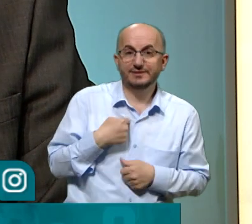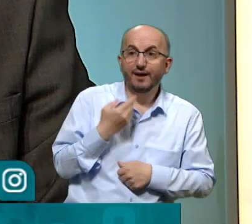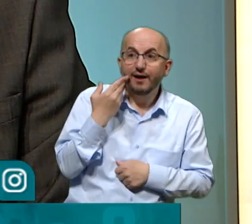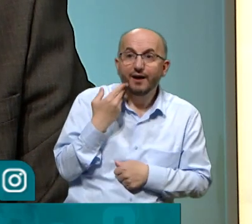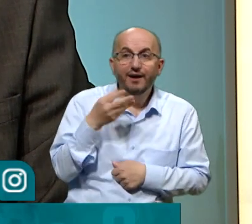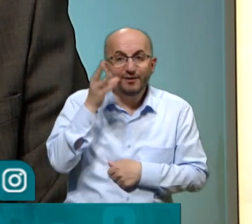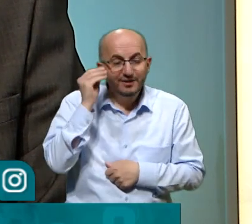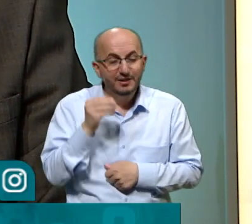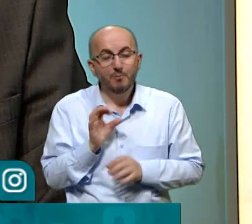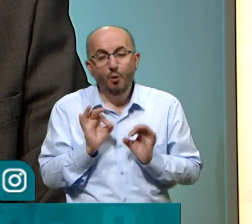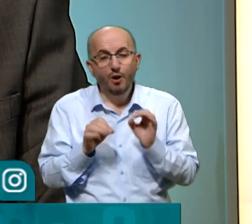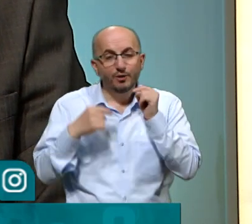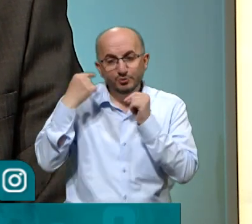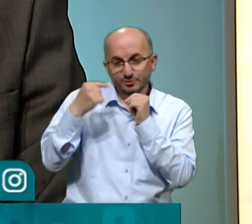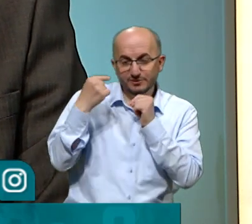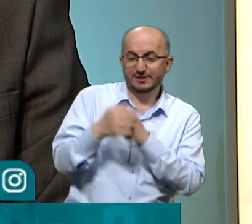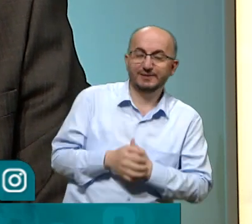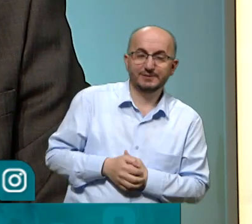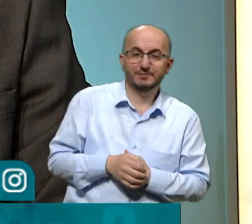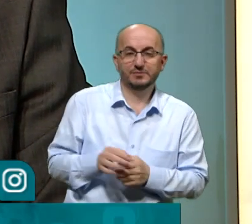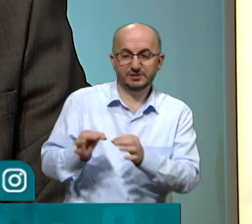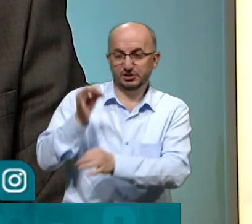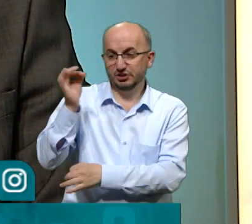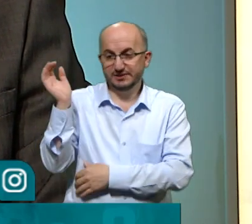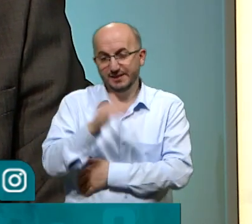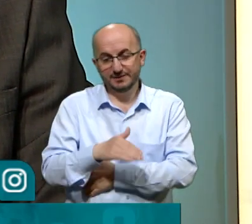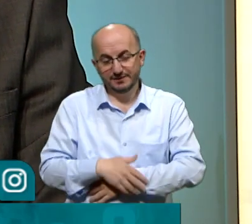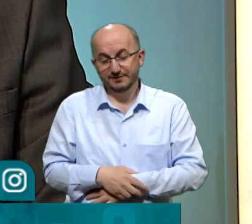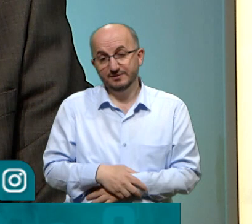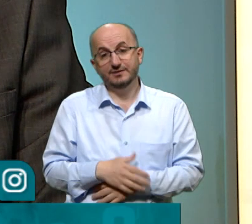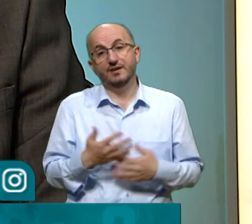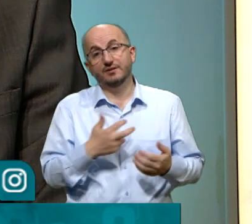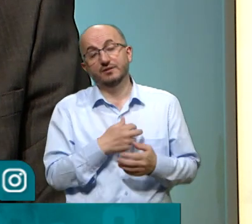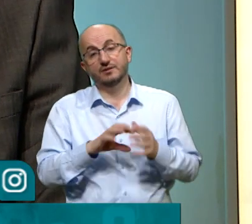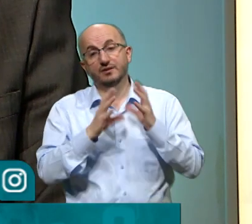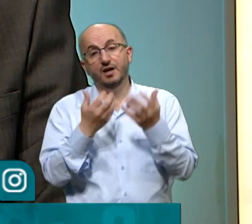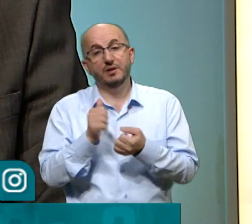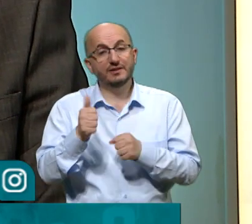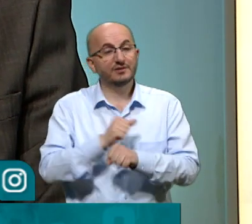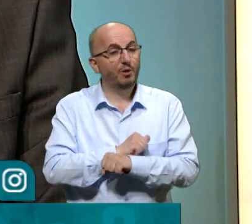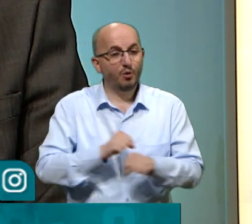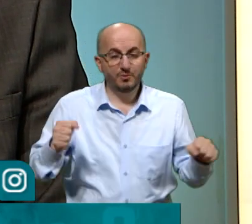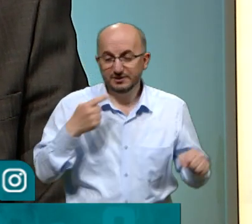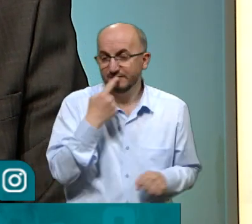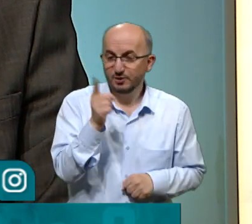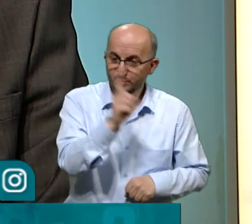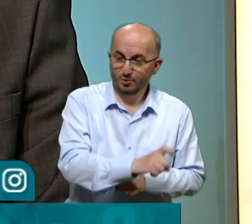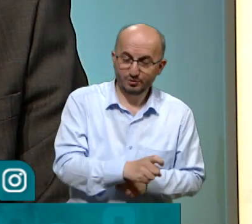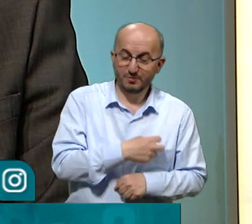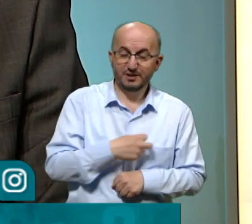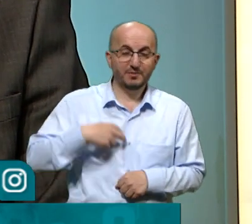öğrenildi tam böyle düşünürken diyor bir Bedevi gel dedi ki yarın okula Kıyamet ne zaman kopacak tır bu